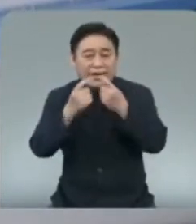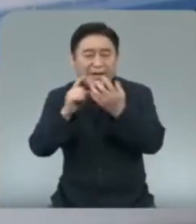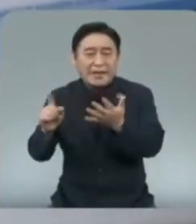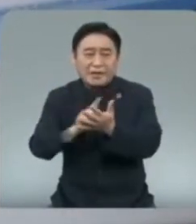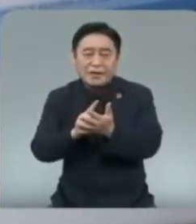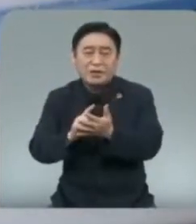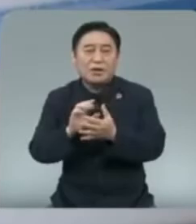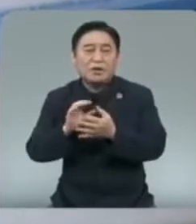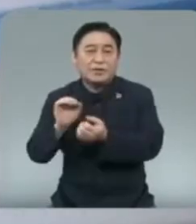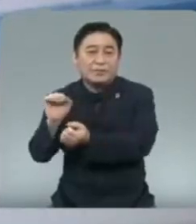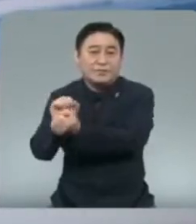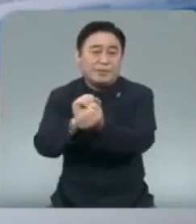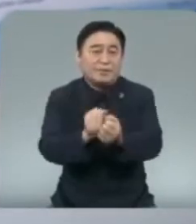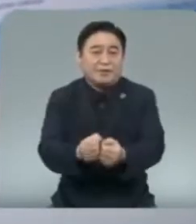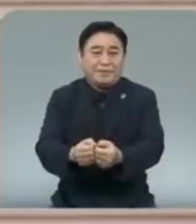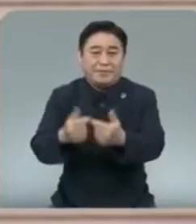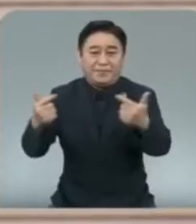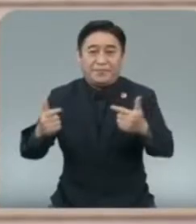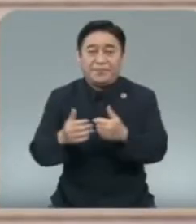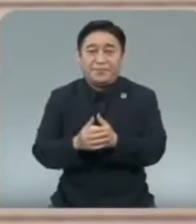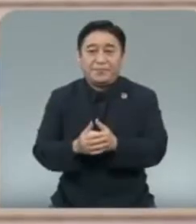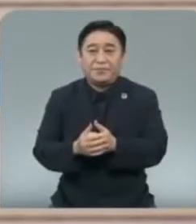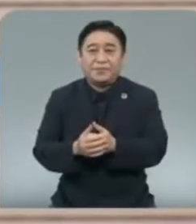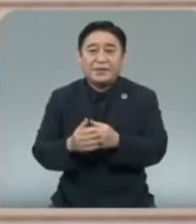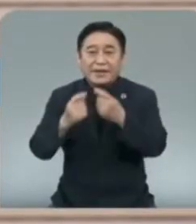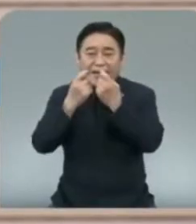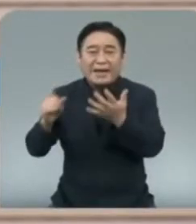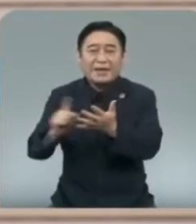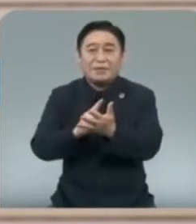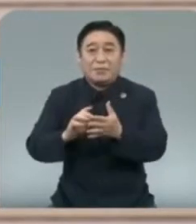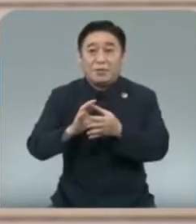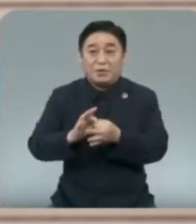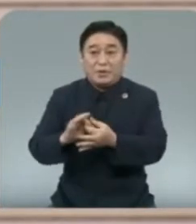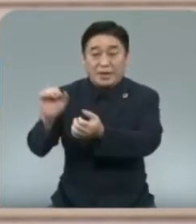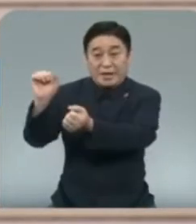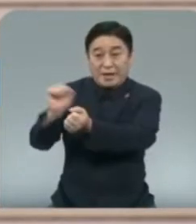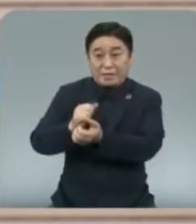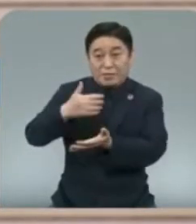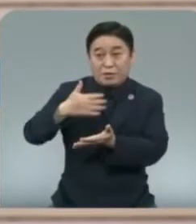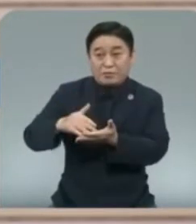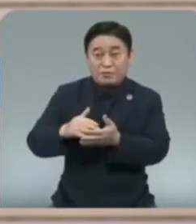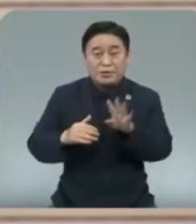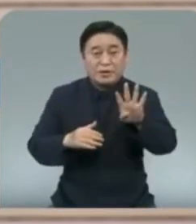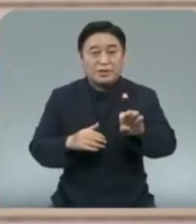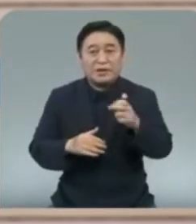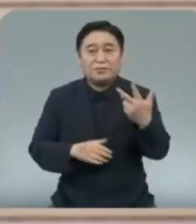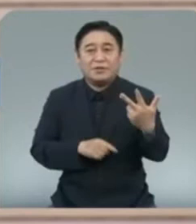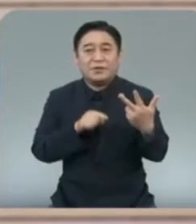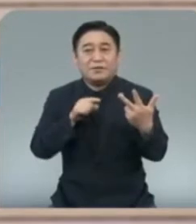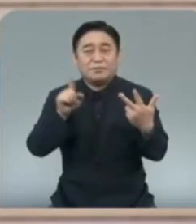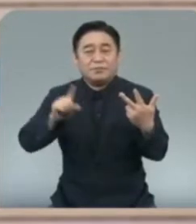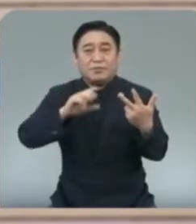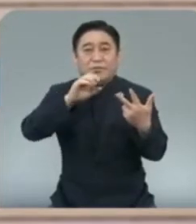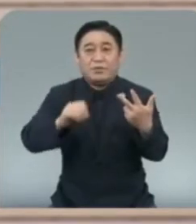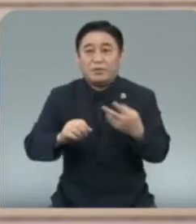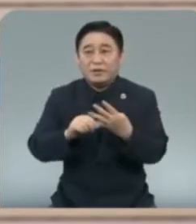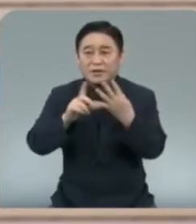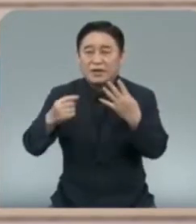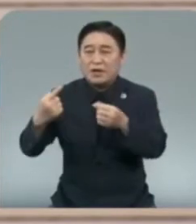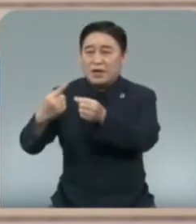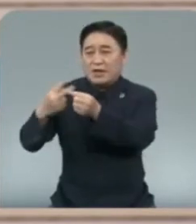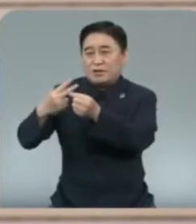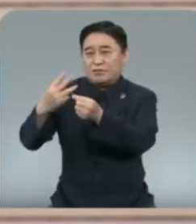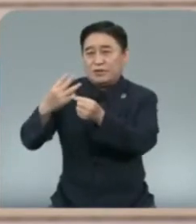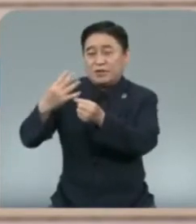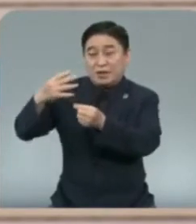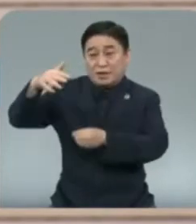접촉 감염률이 커졌습니다. 확진자 개별 접촉을 통한 감염자 비율은 47%로 4월